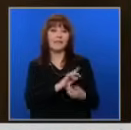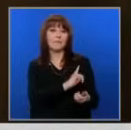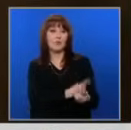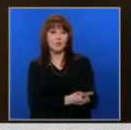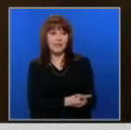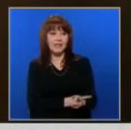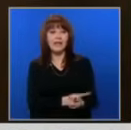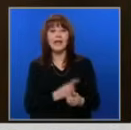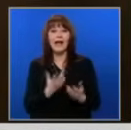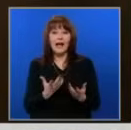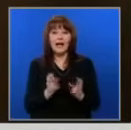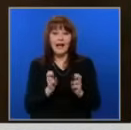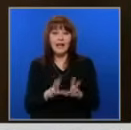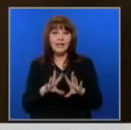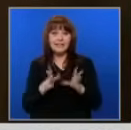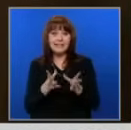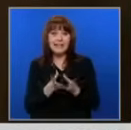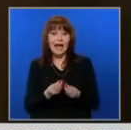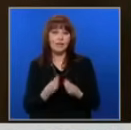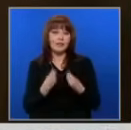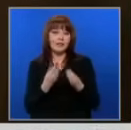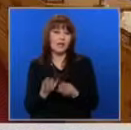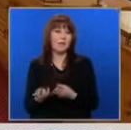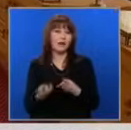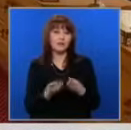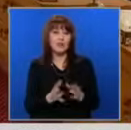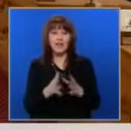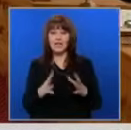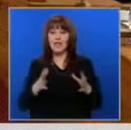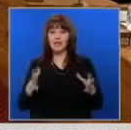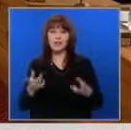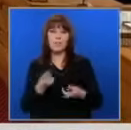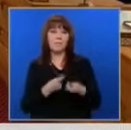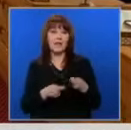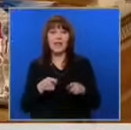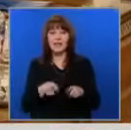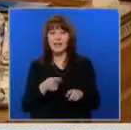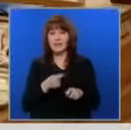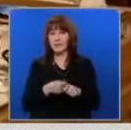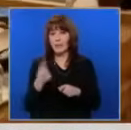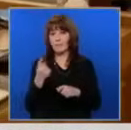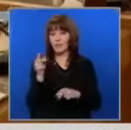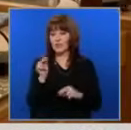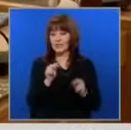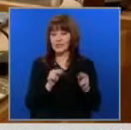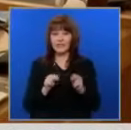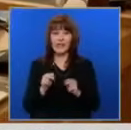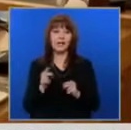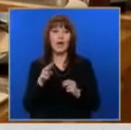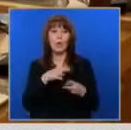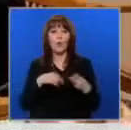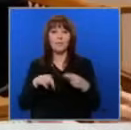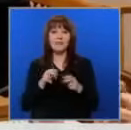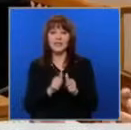видим как заедно да осигурим доставките, но също и да разширим пазара. Днес се проведе и първото заседание на съвместната комисия